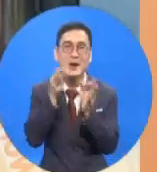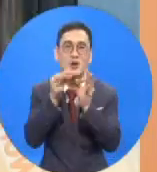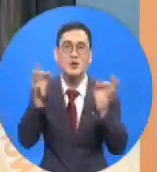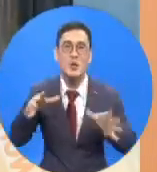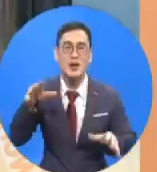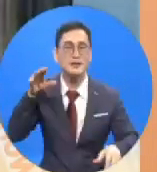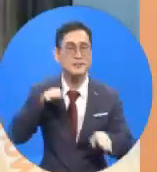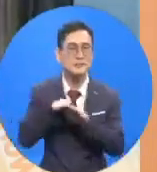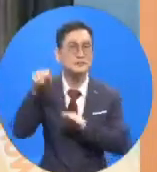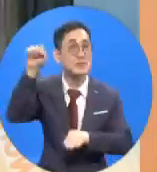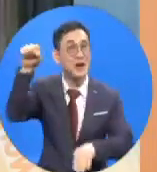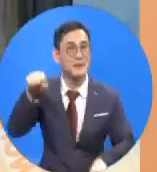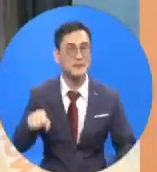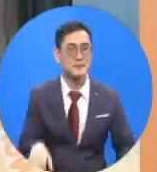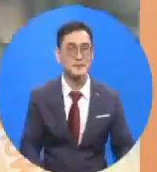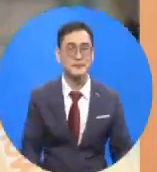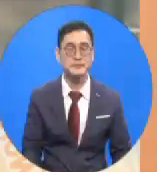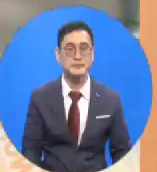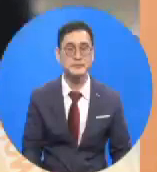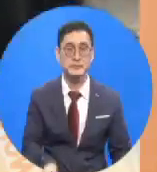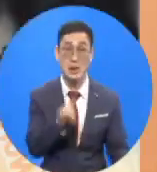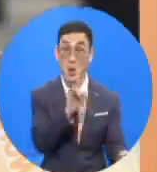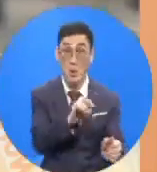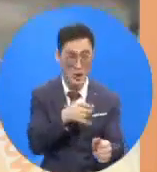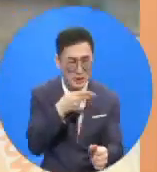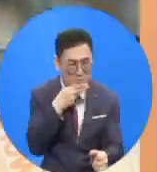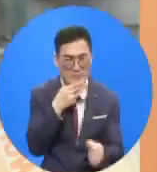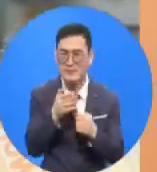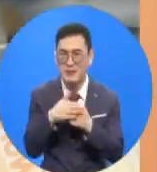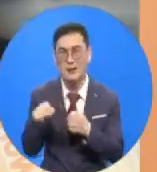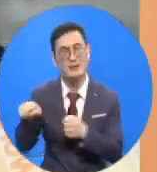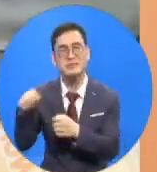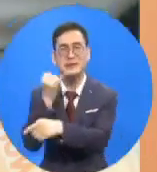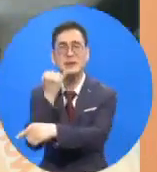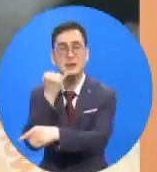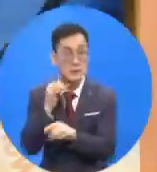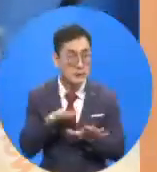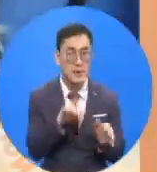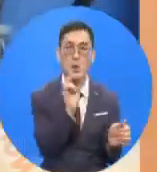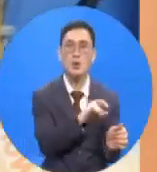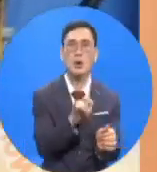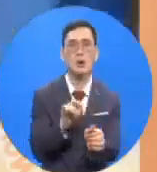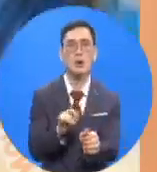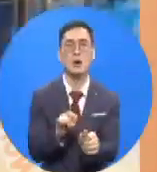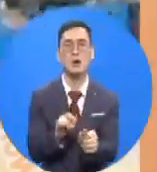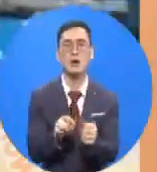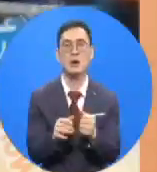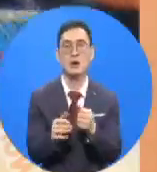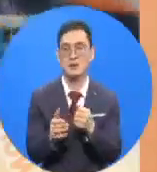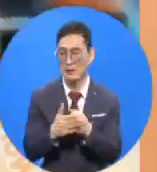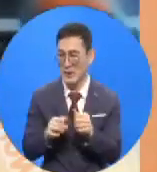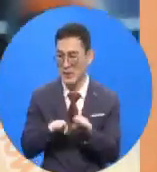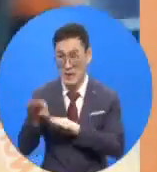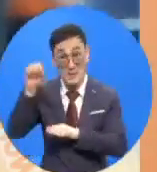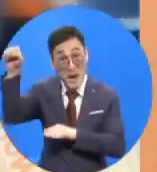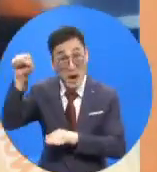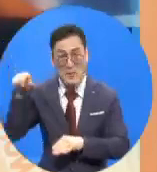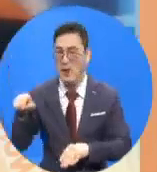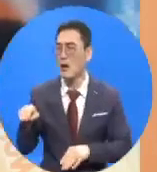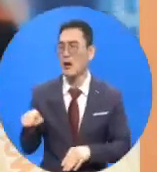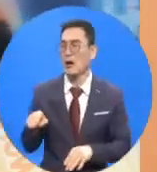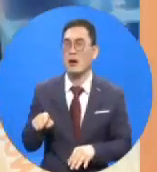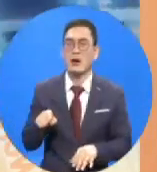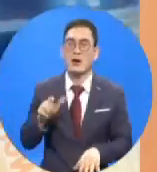제코 나 같은 그런 상황은 없었으니까 근데 지금은 이거 넣으면 이기 때문에 정말 위중한 상황 이거든요 그렇죠 그렇다면 좀 더 이 부분에 대해서